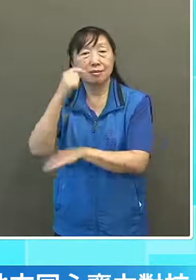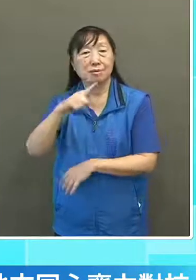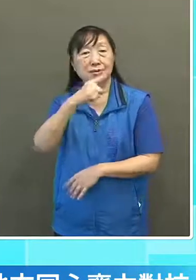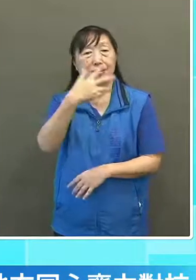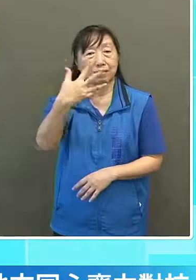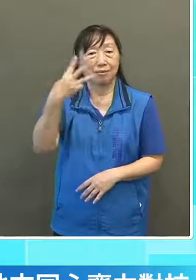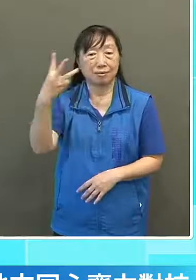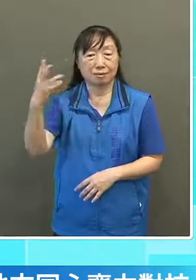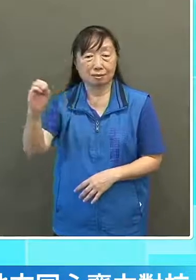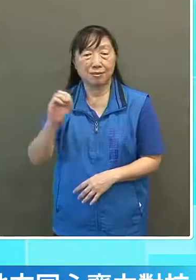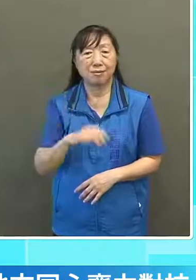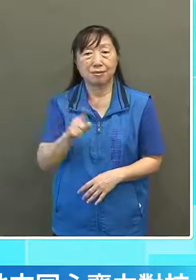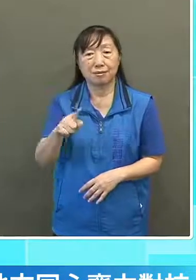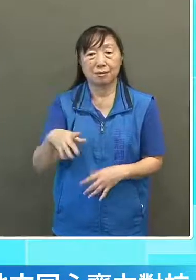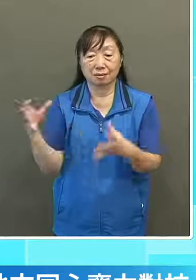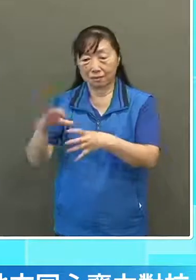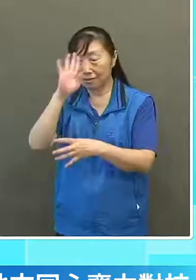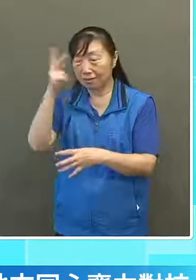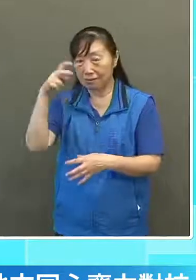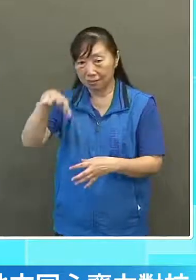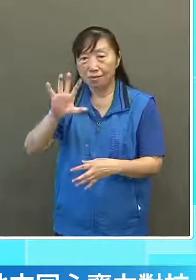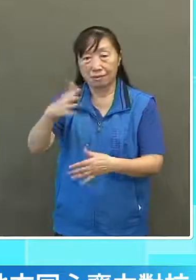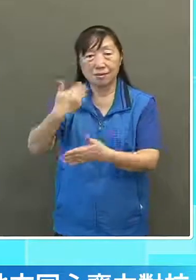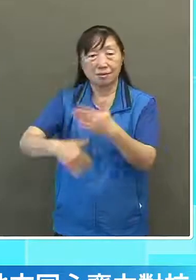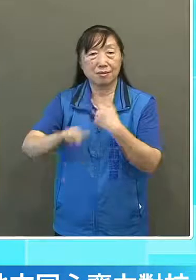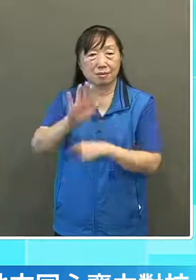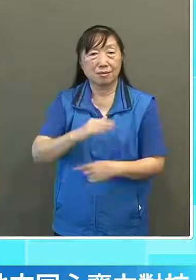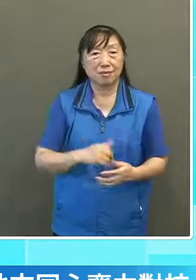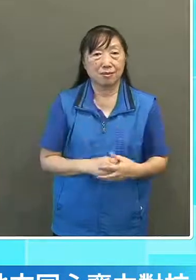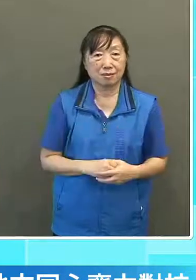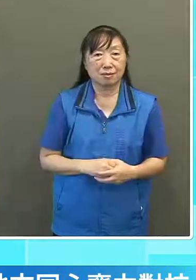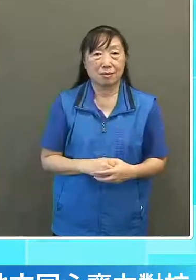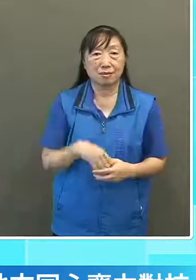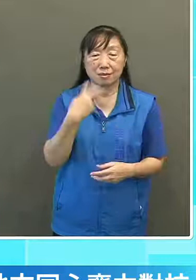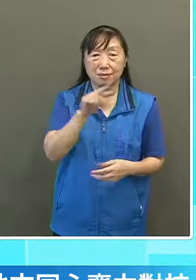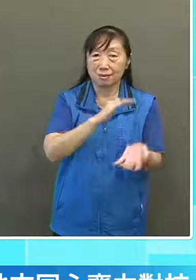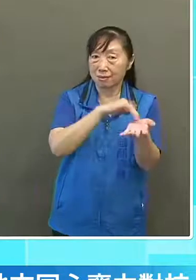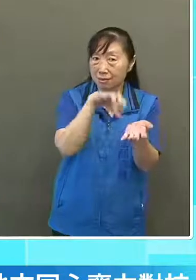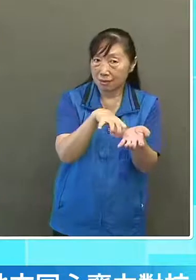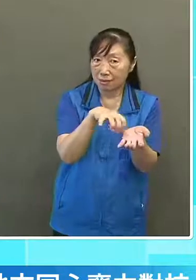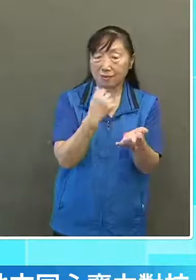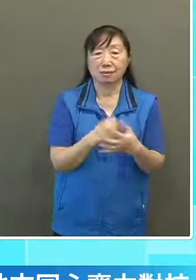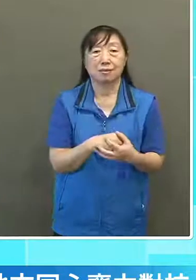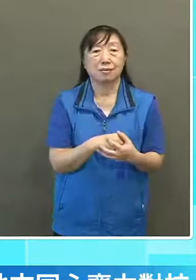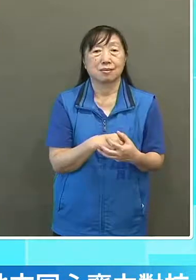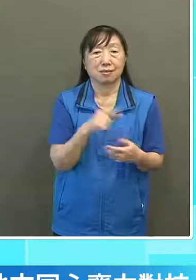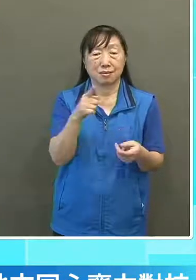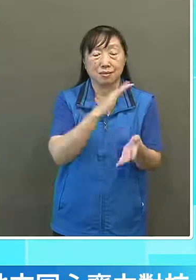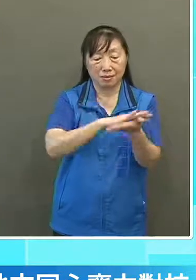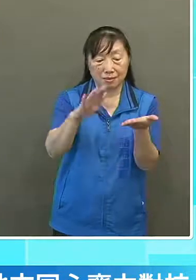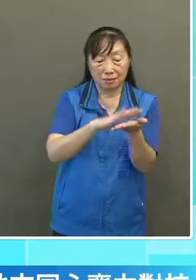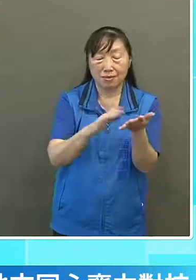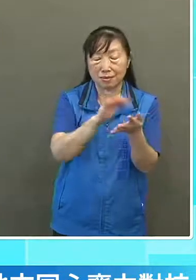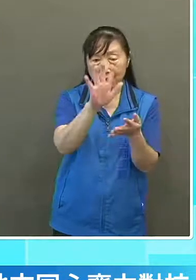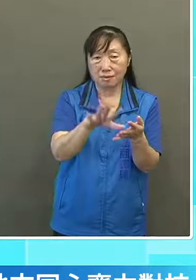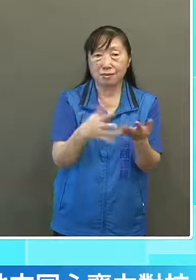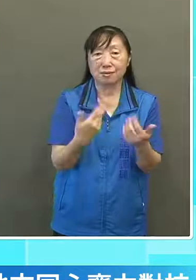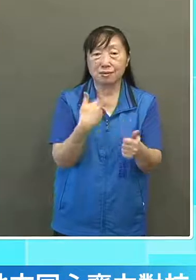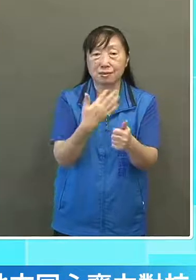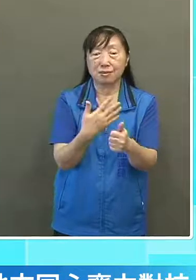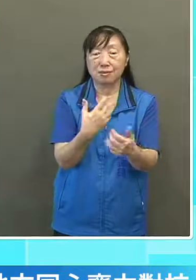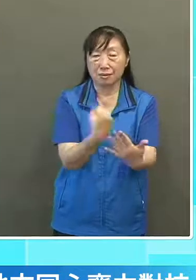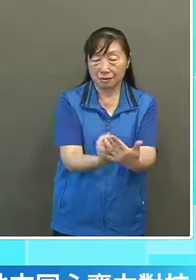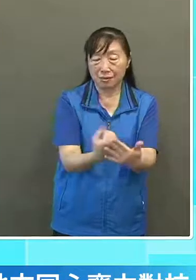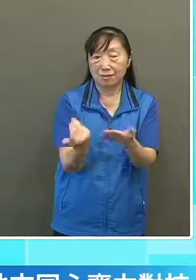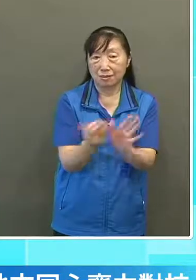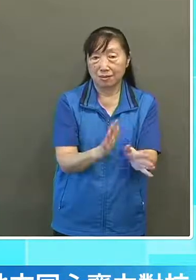哈，那集中检疫所也都还有空位，那还有呢就是我们的医院，我们也即刻的清空，那做第一阶段、